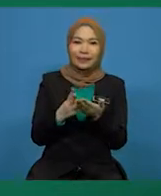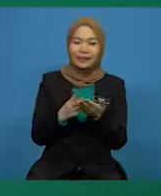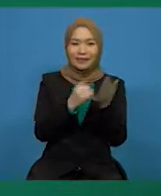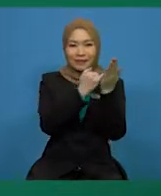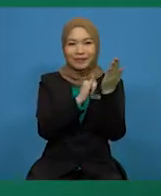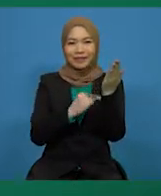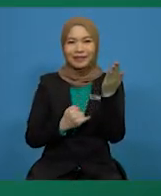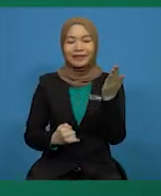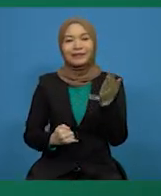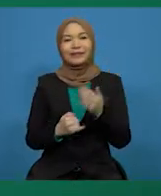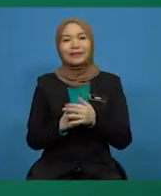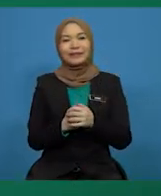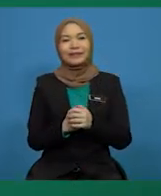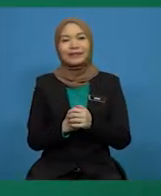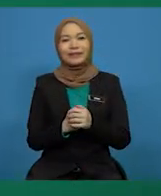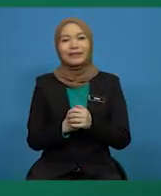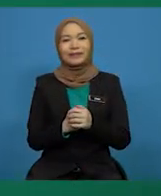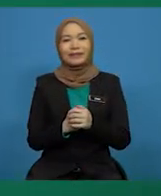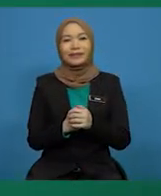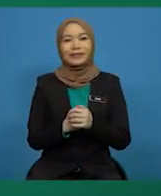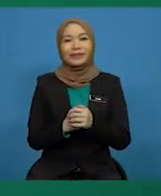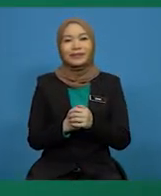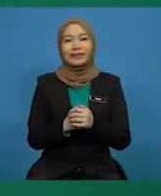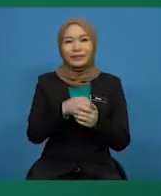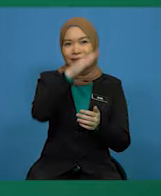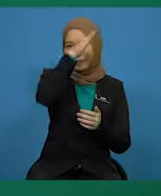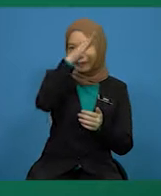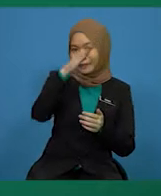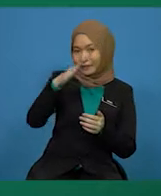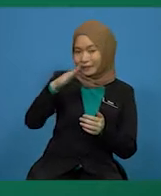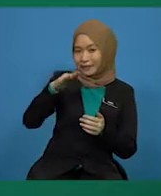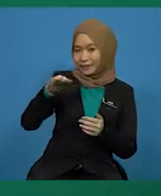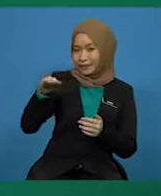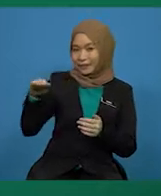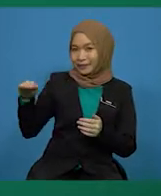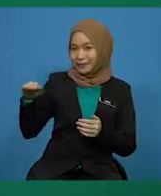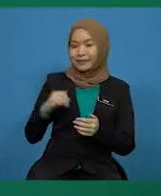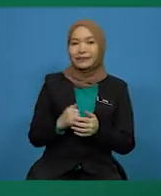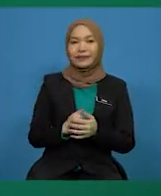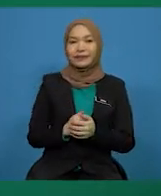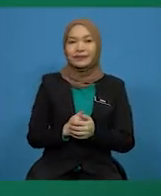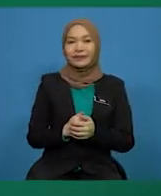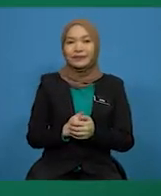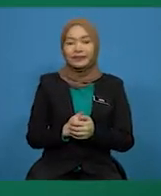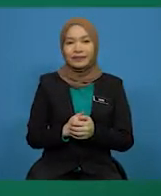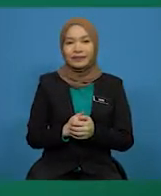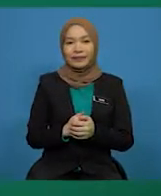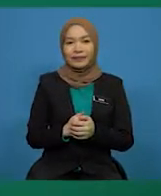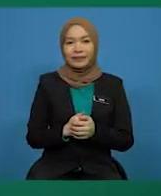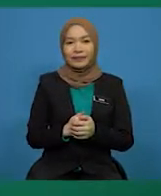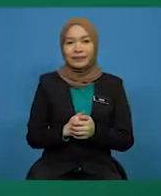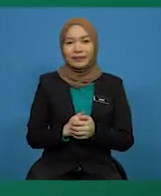Jadi, keluk permintaan wang yang bentuknya mencerun ke bawah tadi, dari kiri ke kanan dan seterusnya anjal